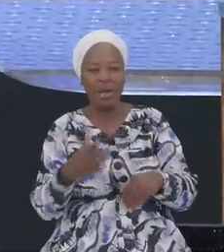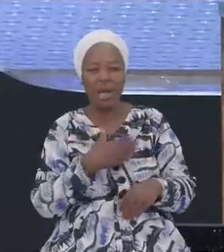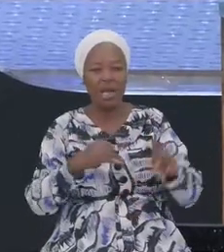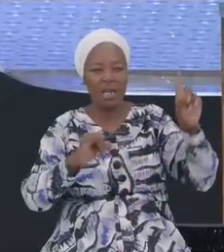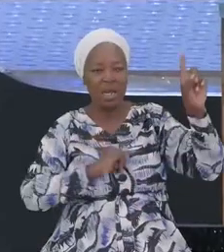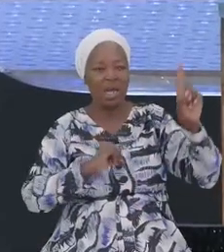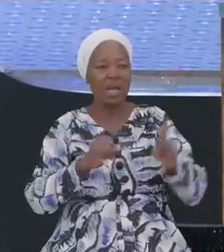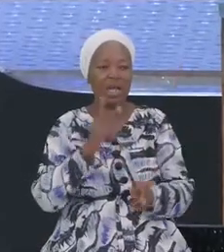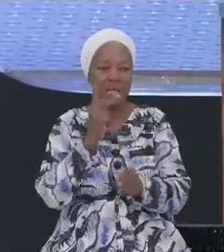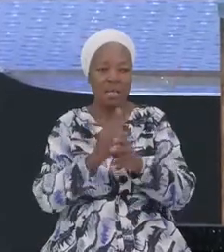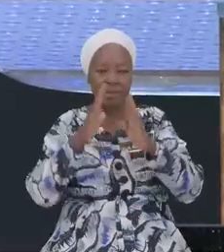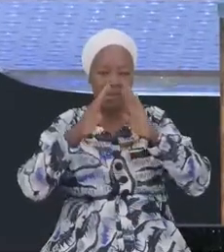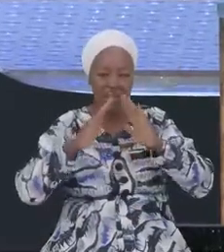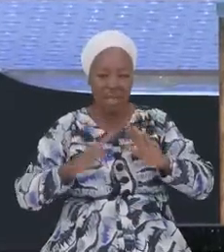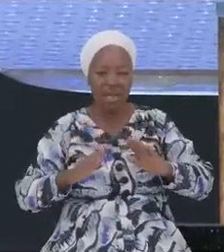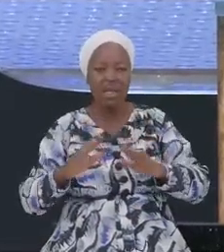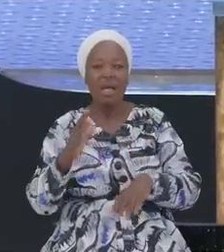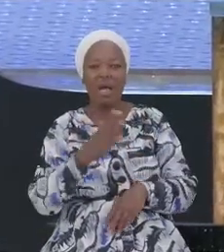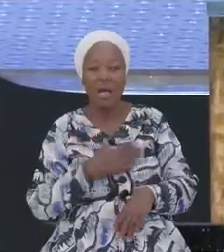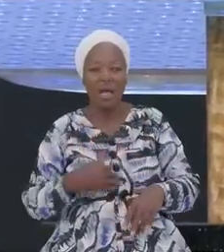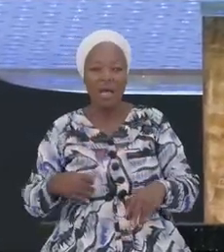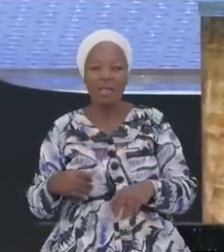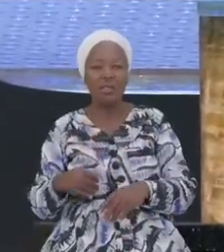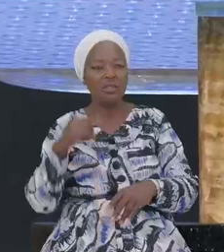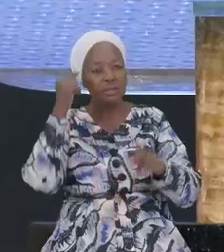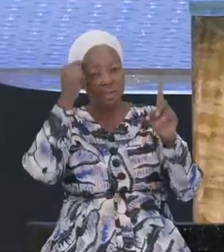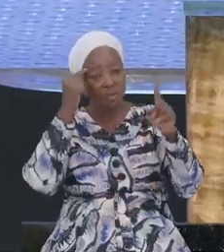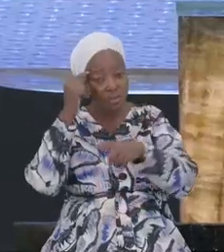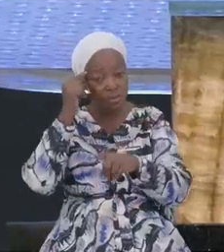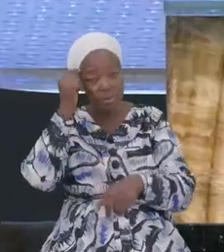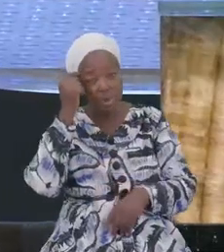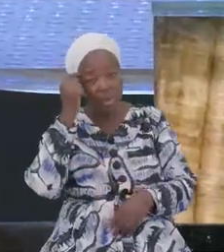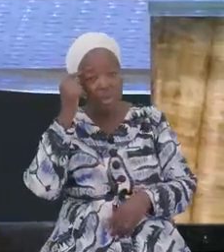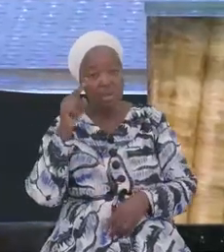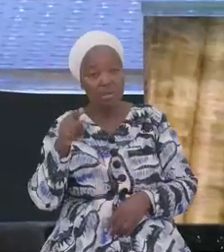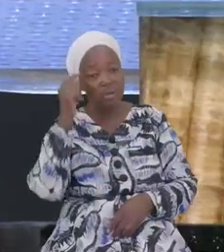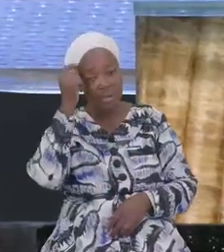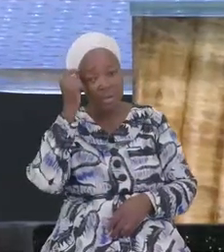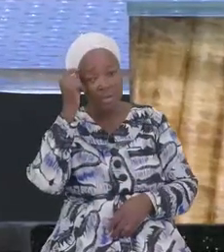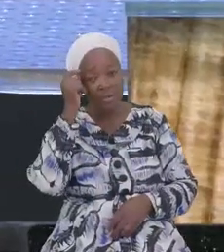tué. Tu t'es imaginé que je te ressemblais,